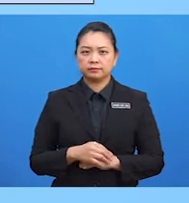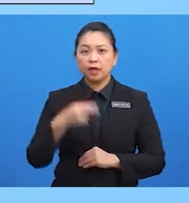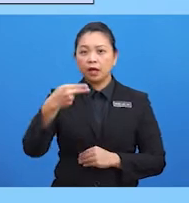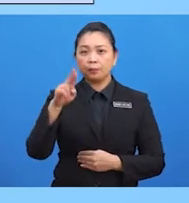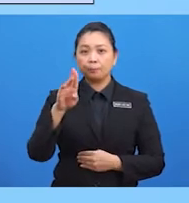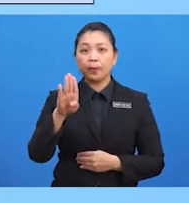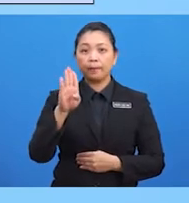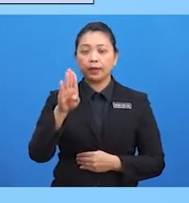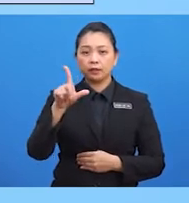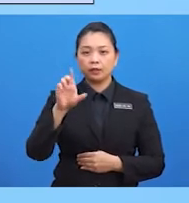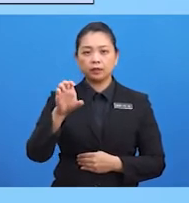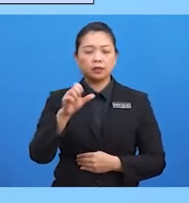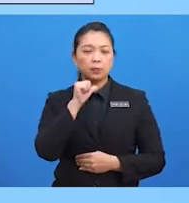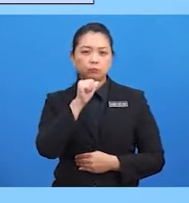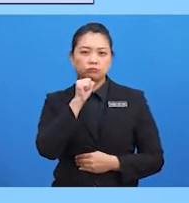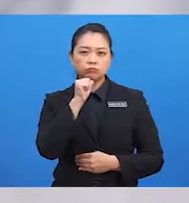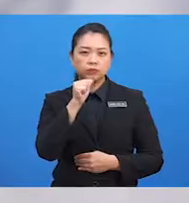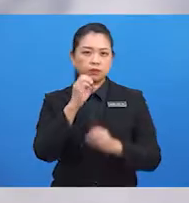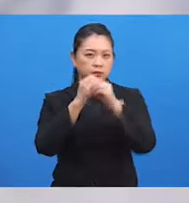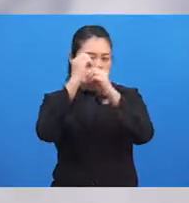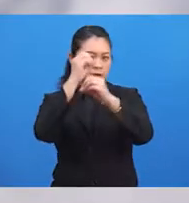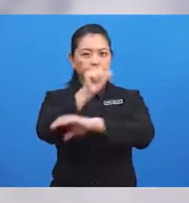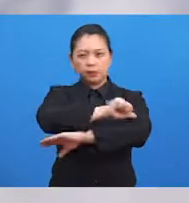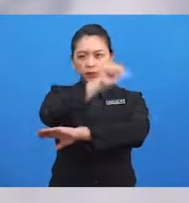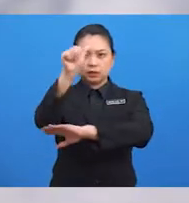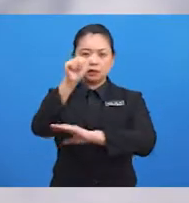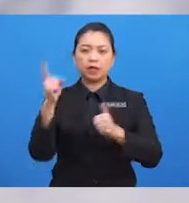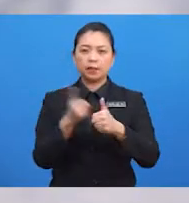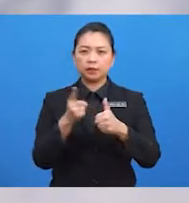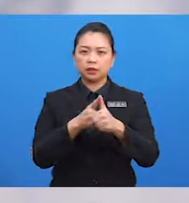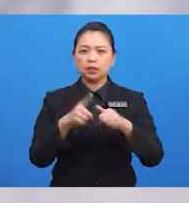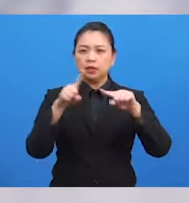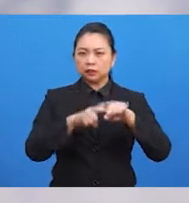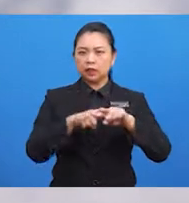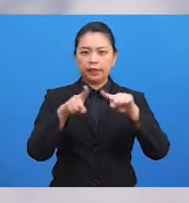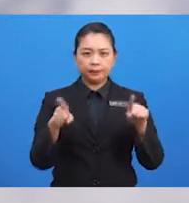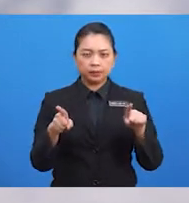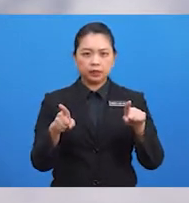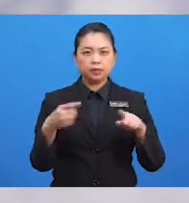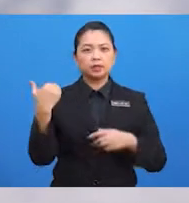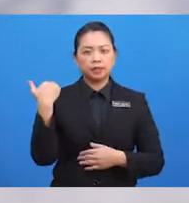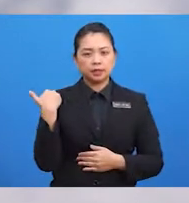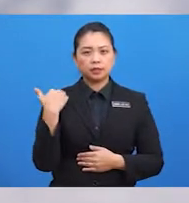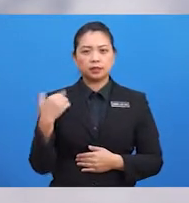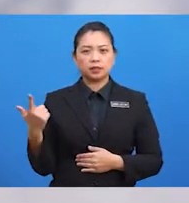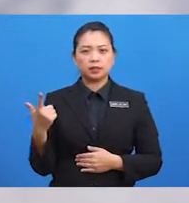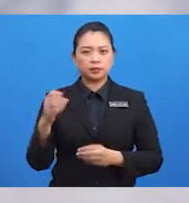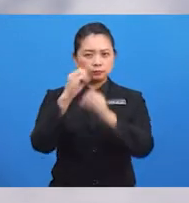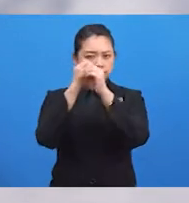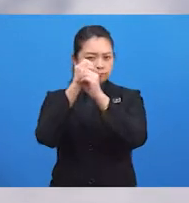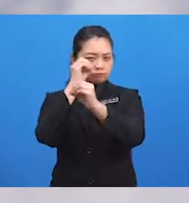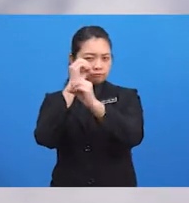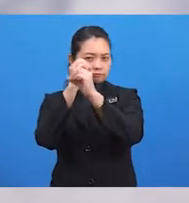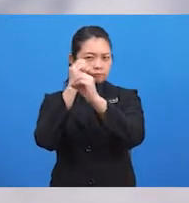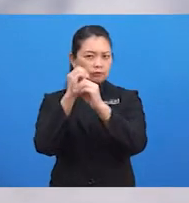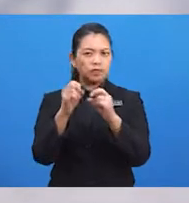ini bukanlah teleskop angkasa pertama, tetapi ia merupakan teleskop